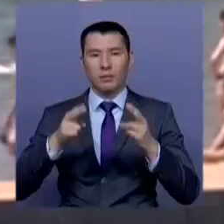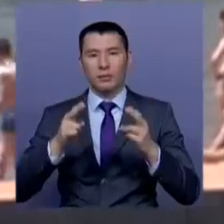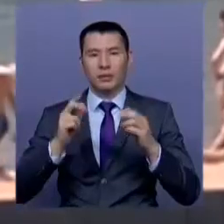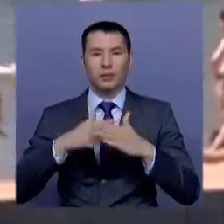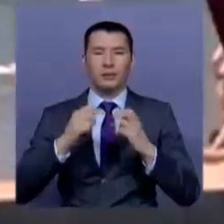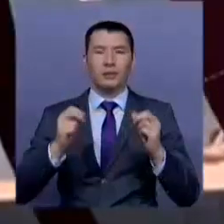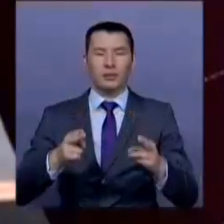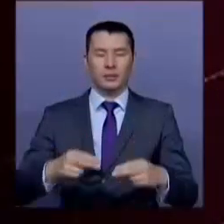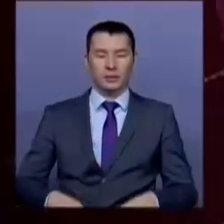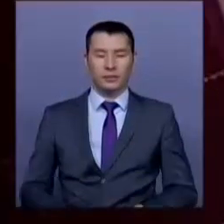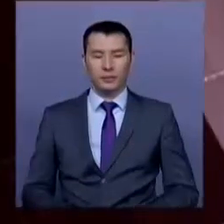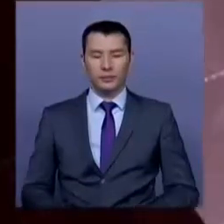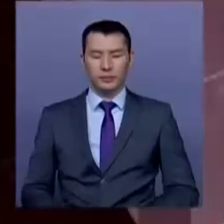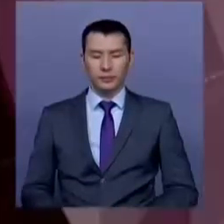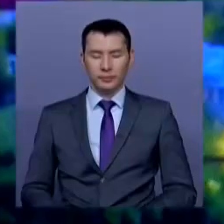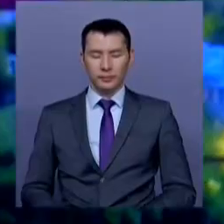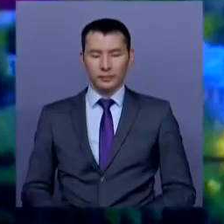Рихпаева.